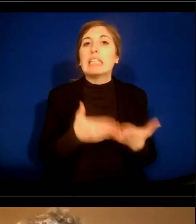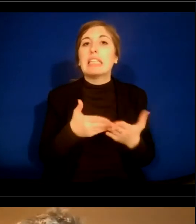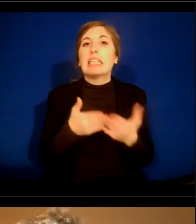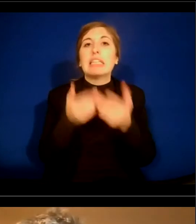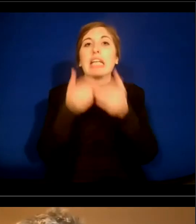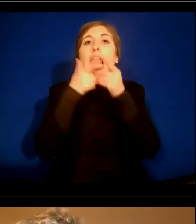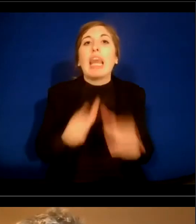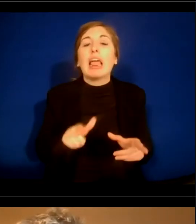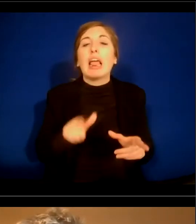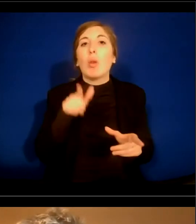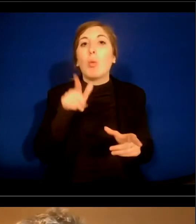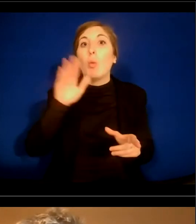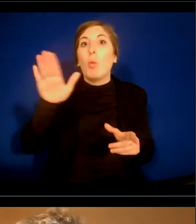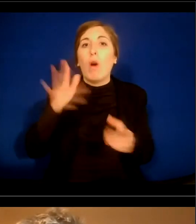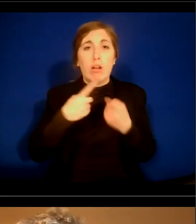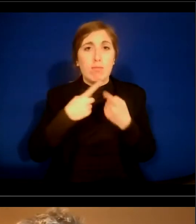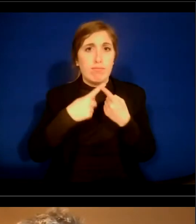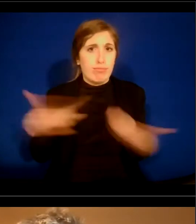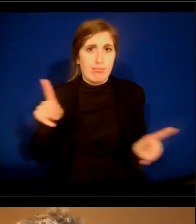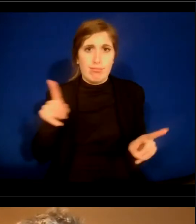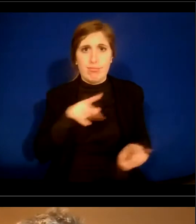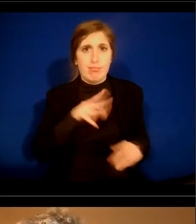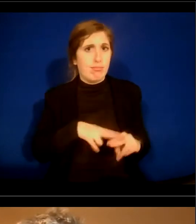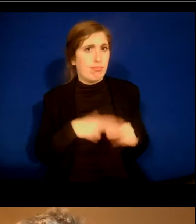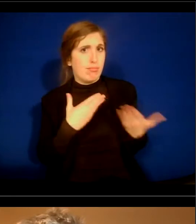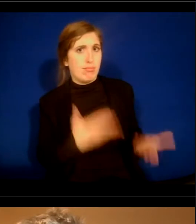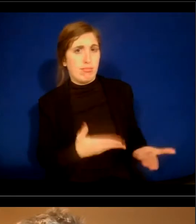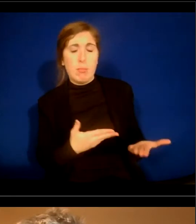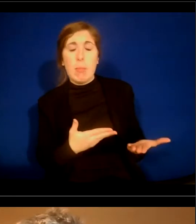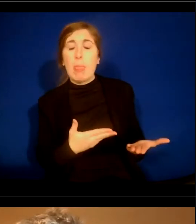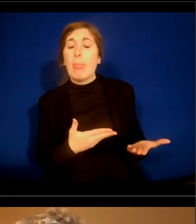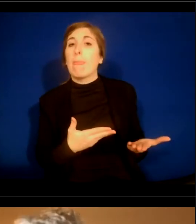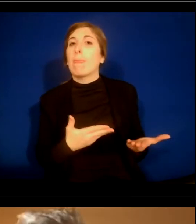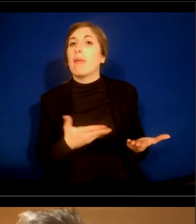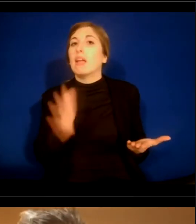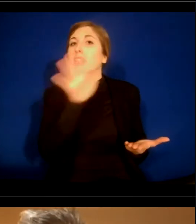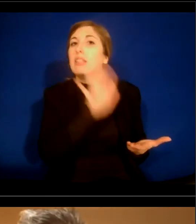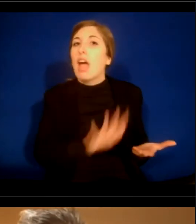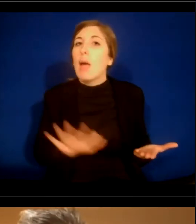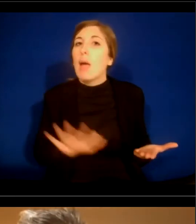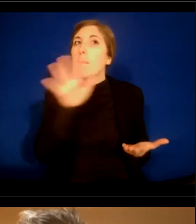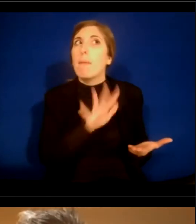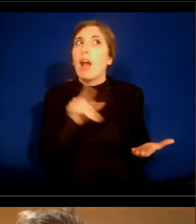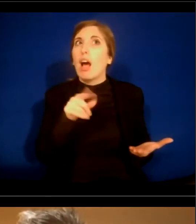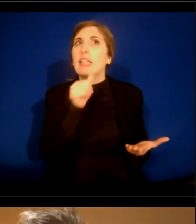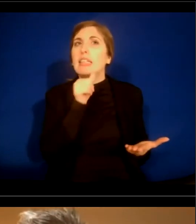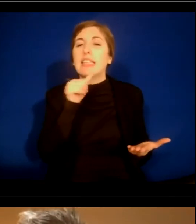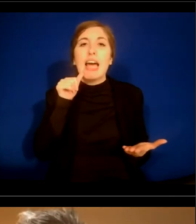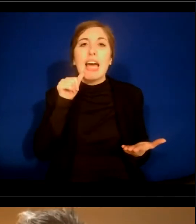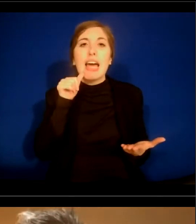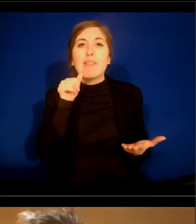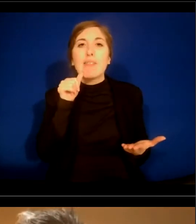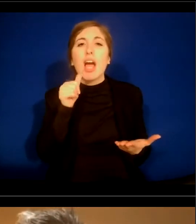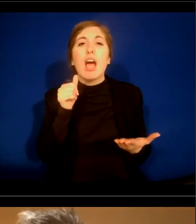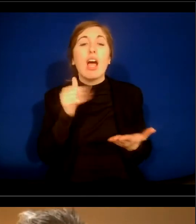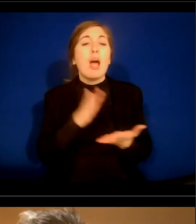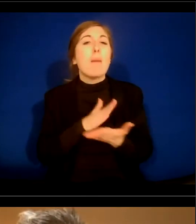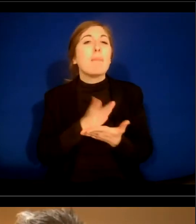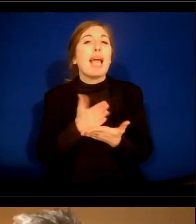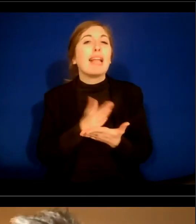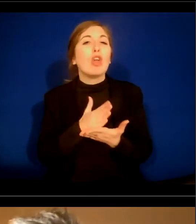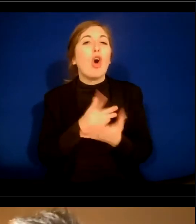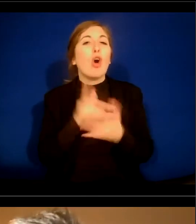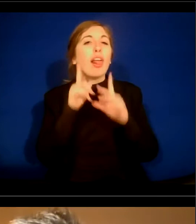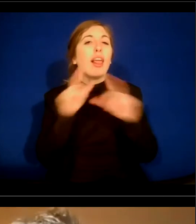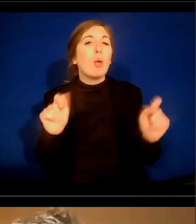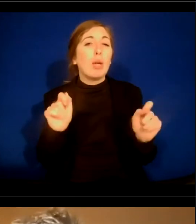diversa dalla nostra, sembra che ci debbano volere evidentemente un numero di mediatori linguistici estremamente